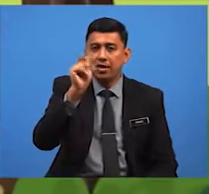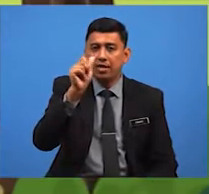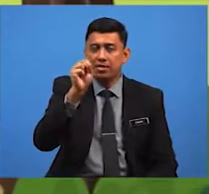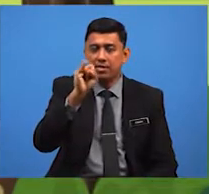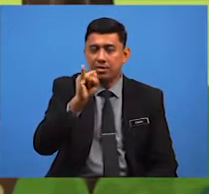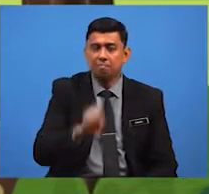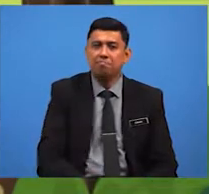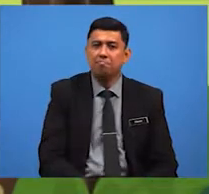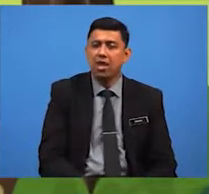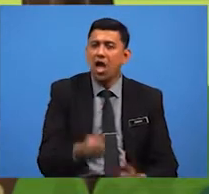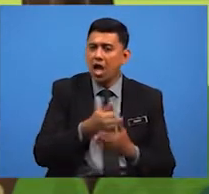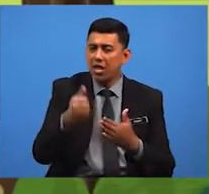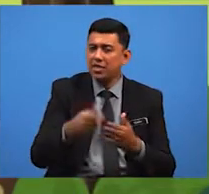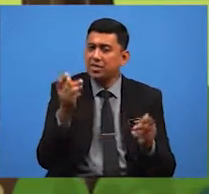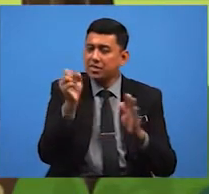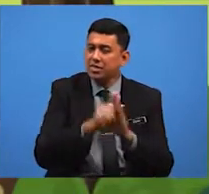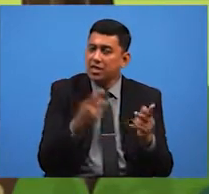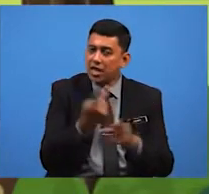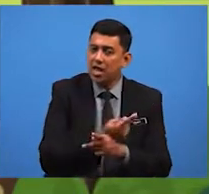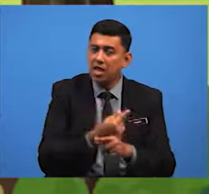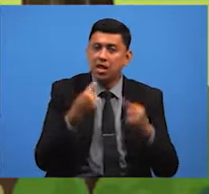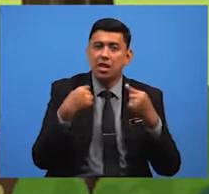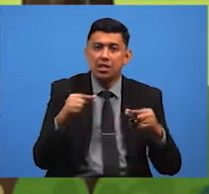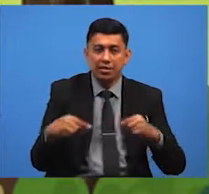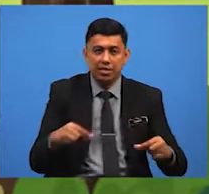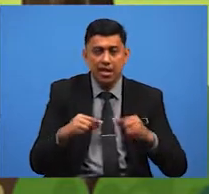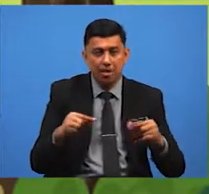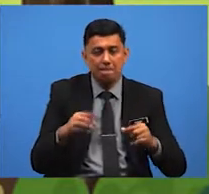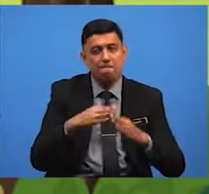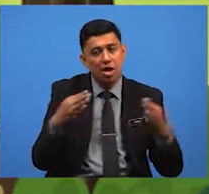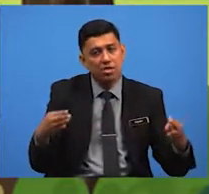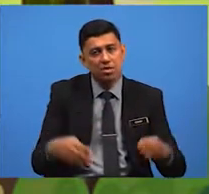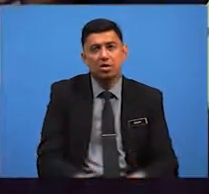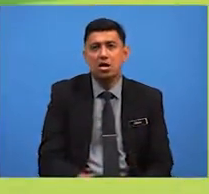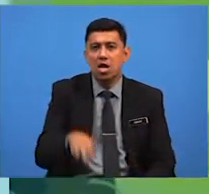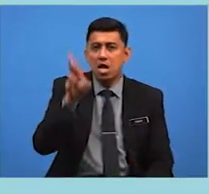Akhir sekali kita lihat pula gaya bahasa responsi.